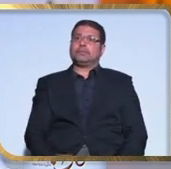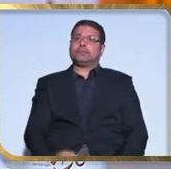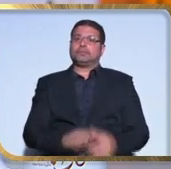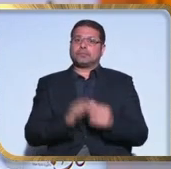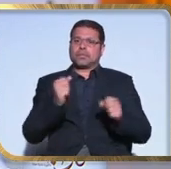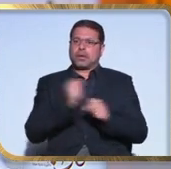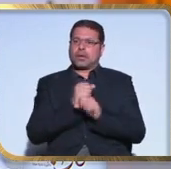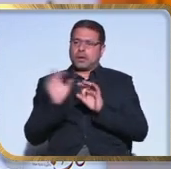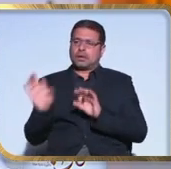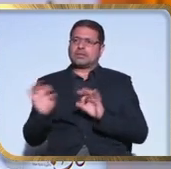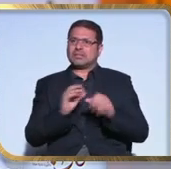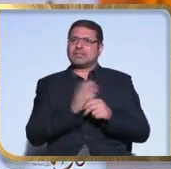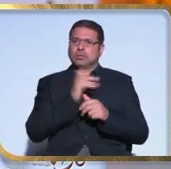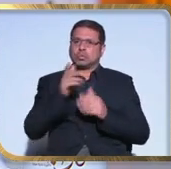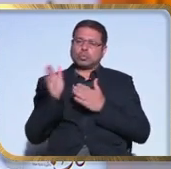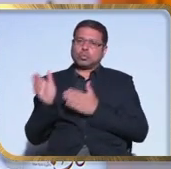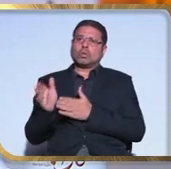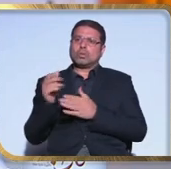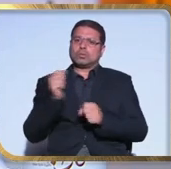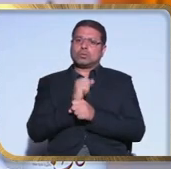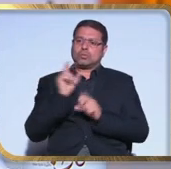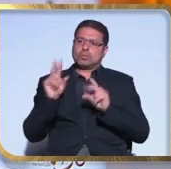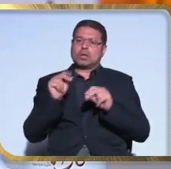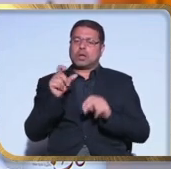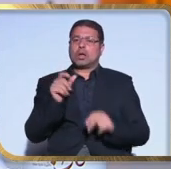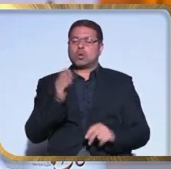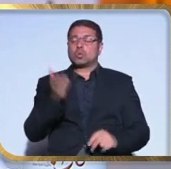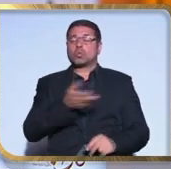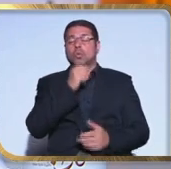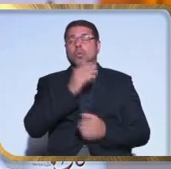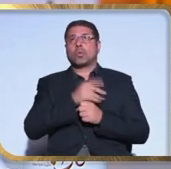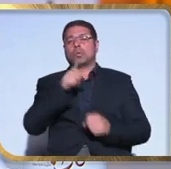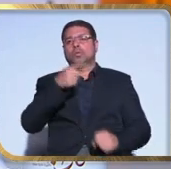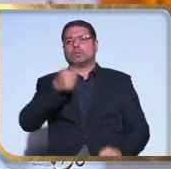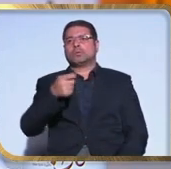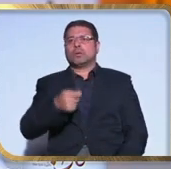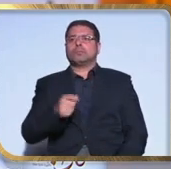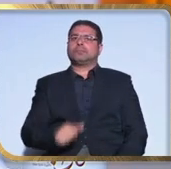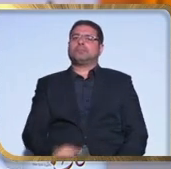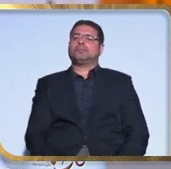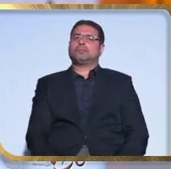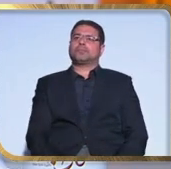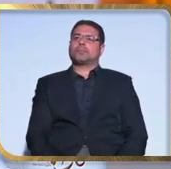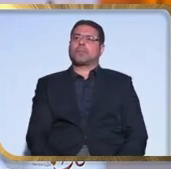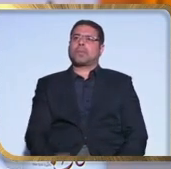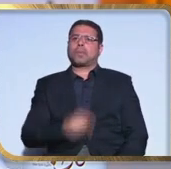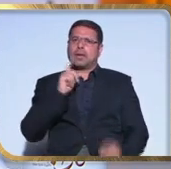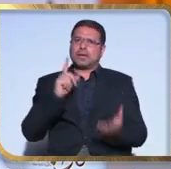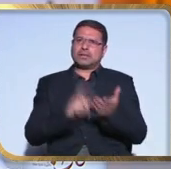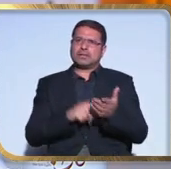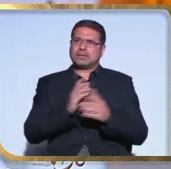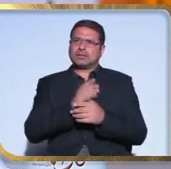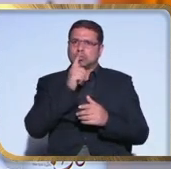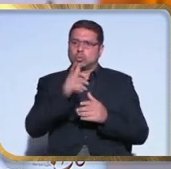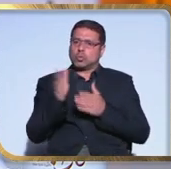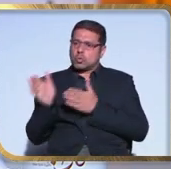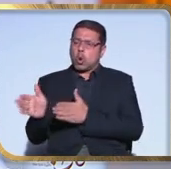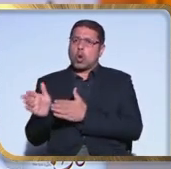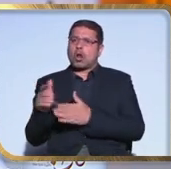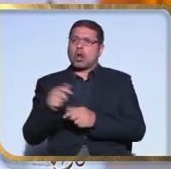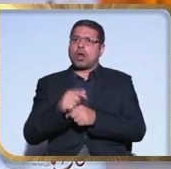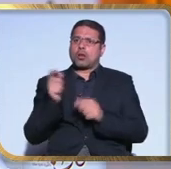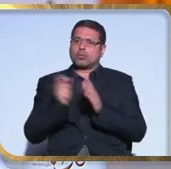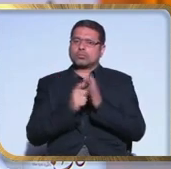رصد للسنه الفعليه لحضره رسول الله عليه الصلاه والسلام وده ياكد على ان السنه كانت